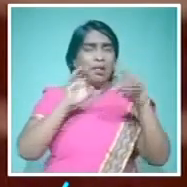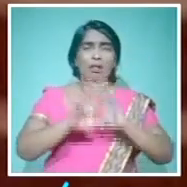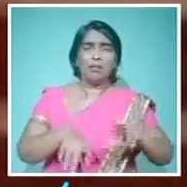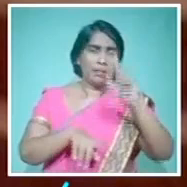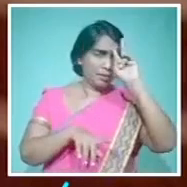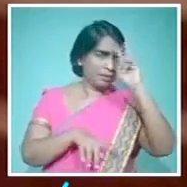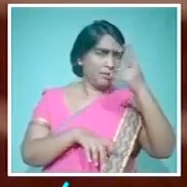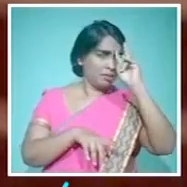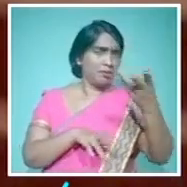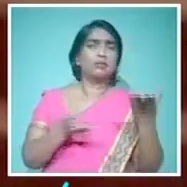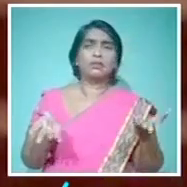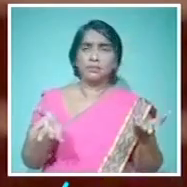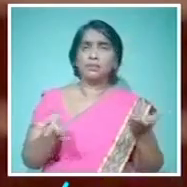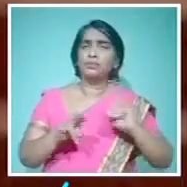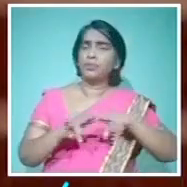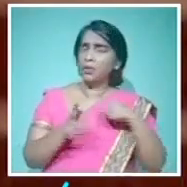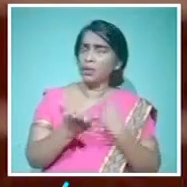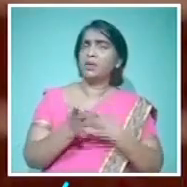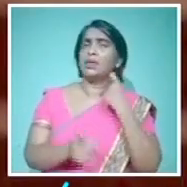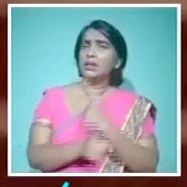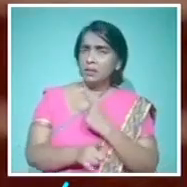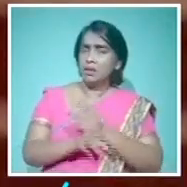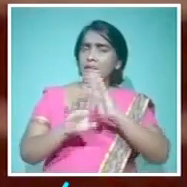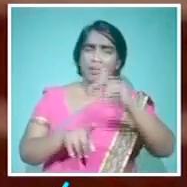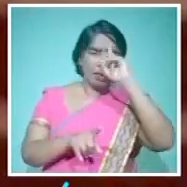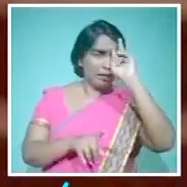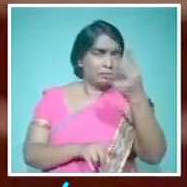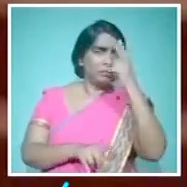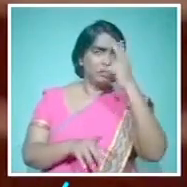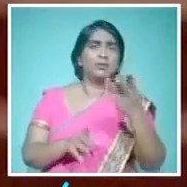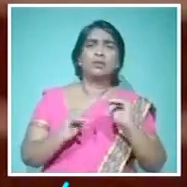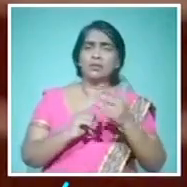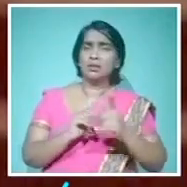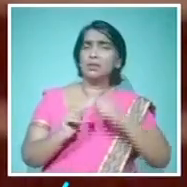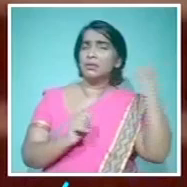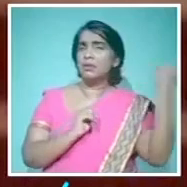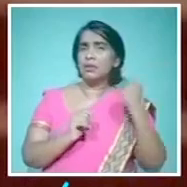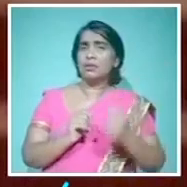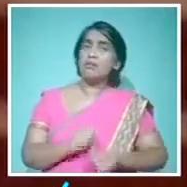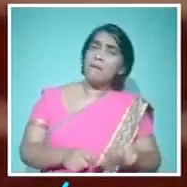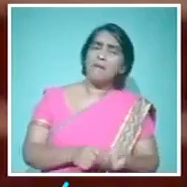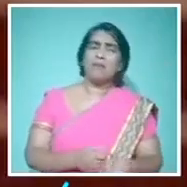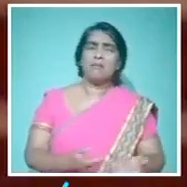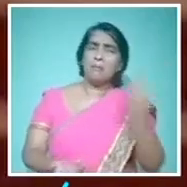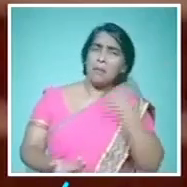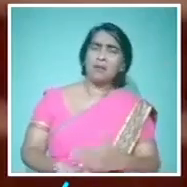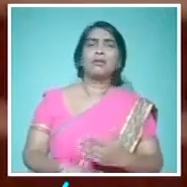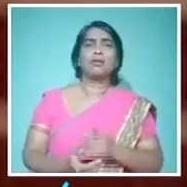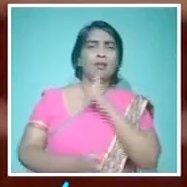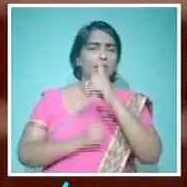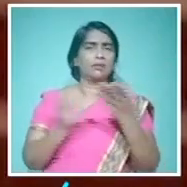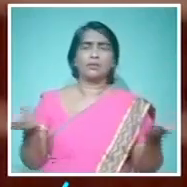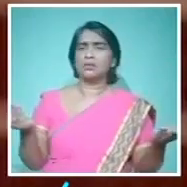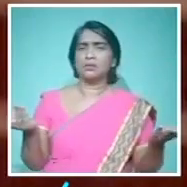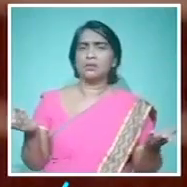දරුවන්ගේ මනස විකෘති කරලා ඉන්නේ මහාචාර්යවරු ආචාර්යවරු කරන්නේ දරුවන්ගේ මනස සමහර අය කතා කරන්නේ ගහපියව් මරපියව් කියන